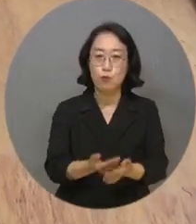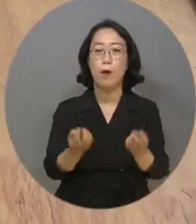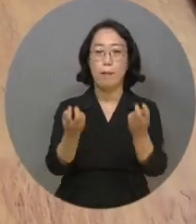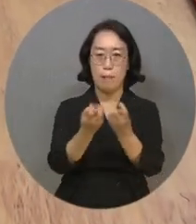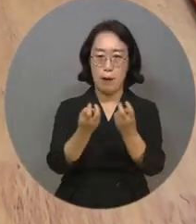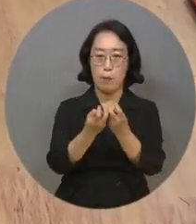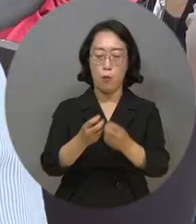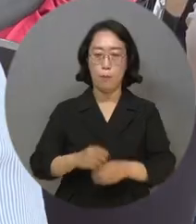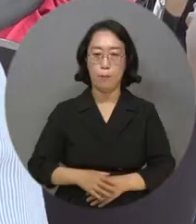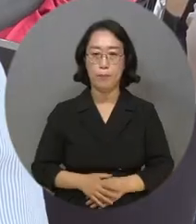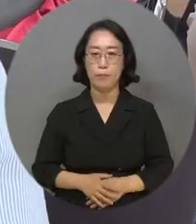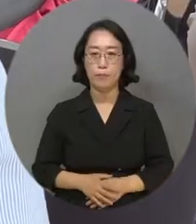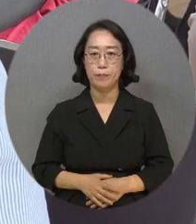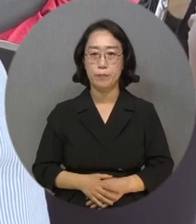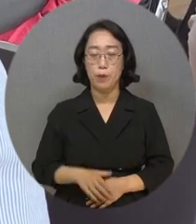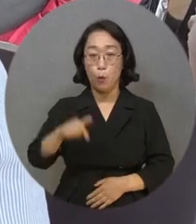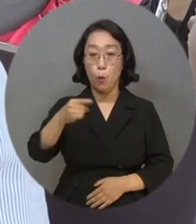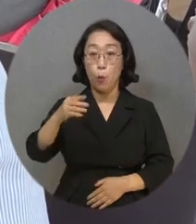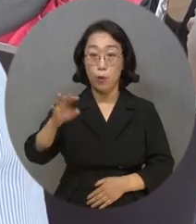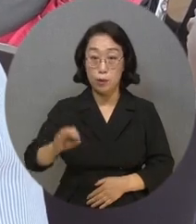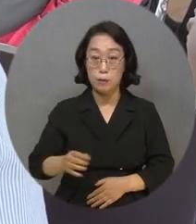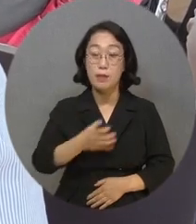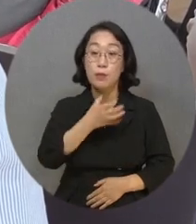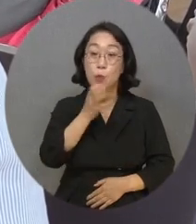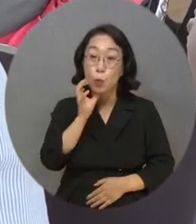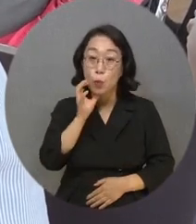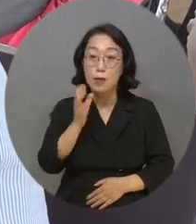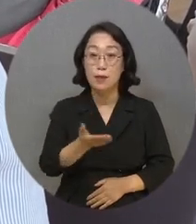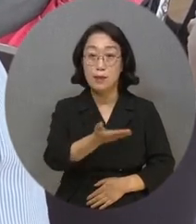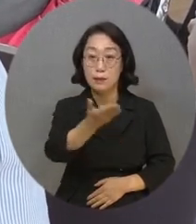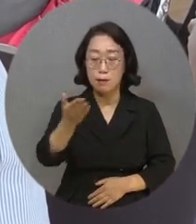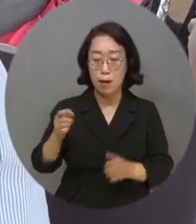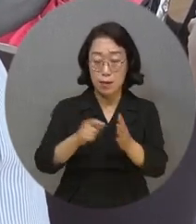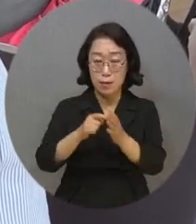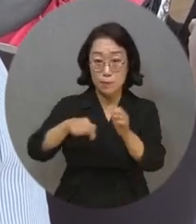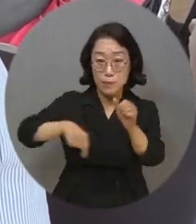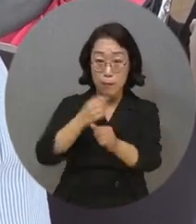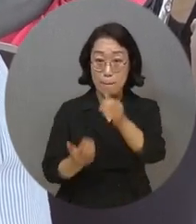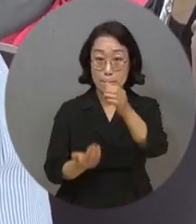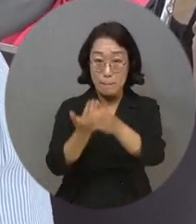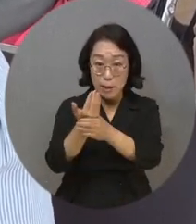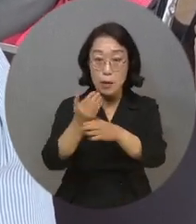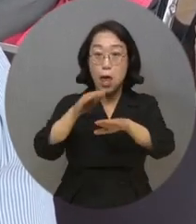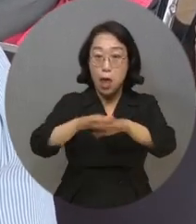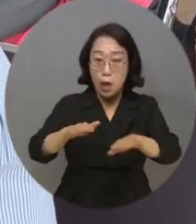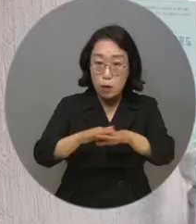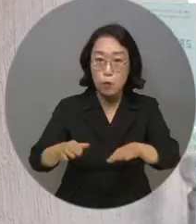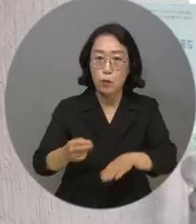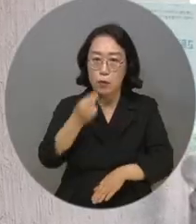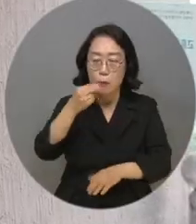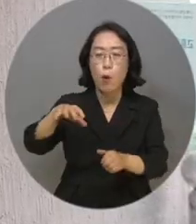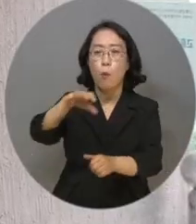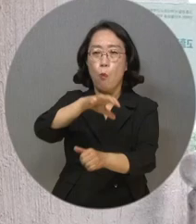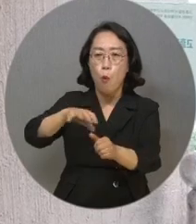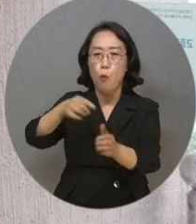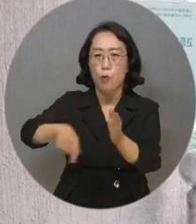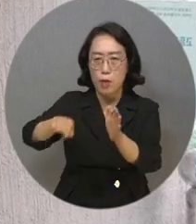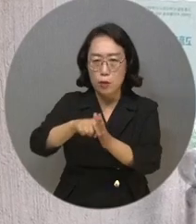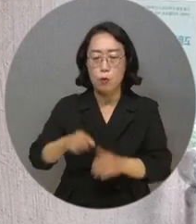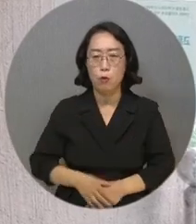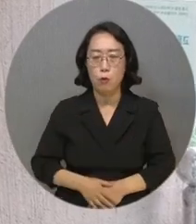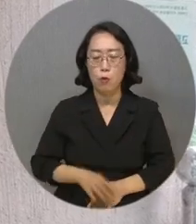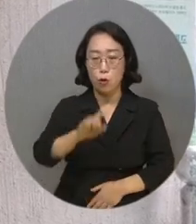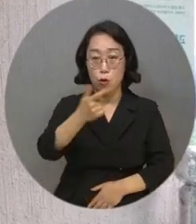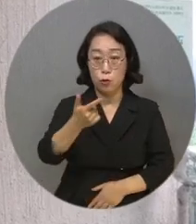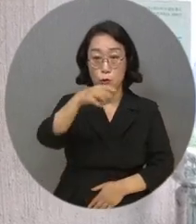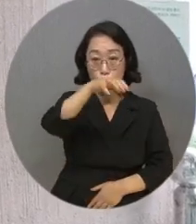하나입니다. 고흥군은 고령층 어르신들의 응급사항 대처와 소중한 생명보호를 위해 응급의료에 취약한